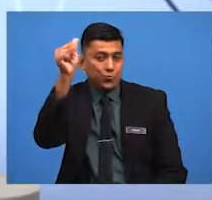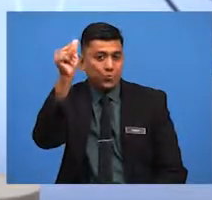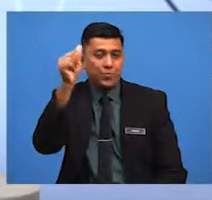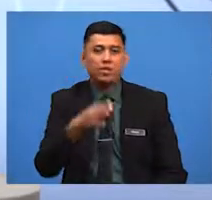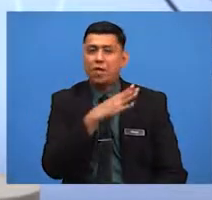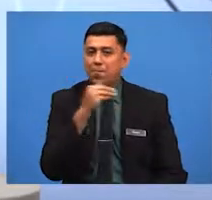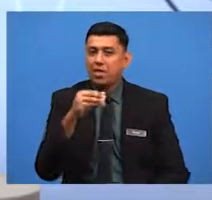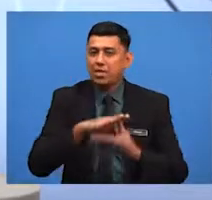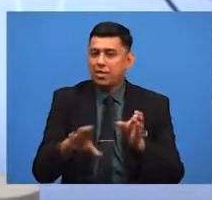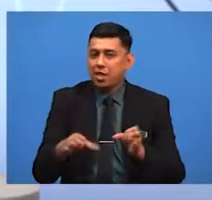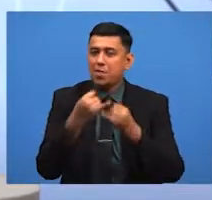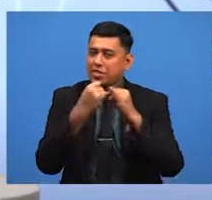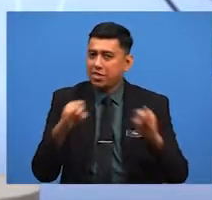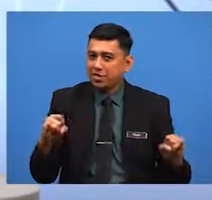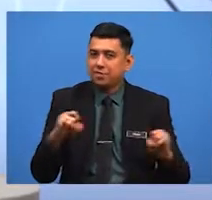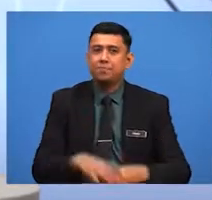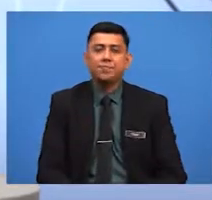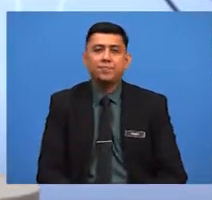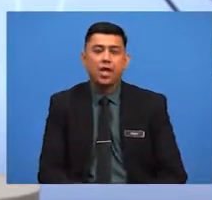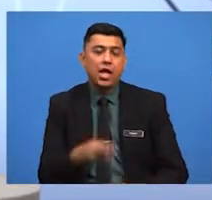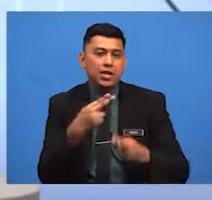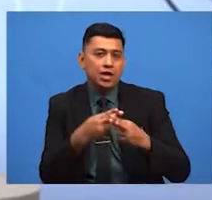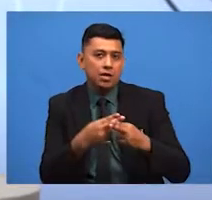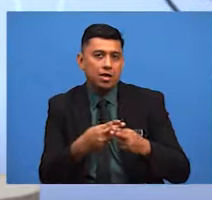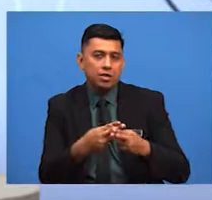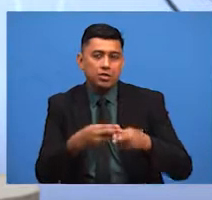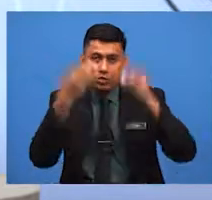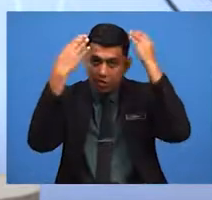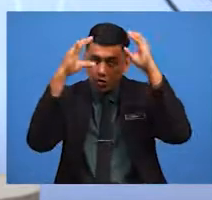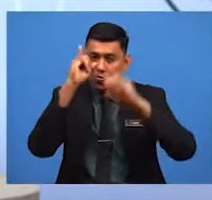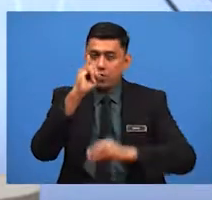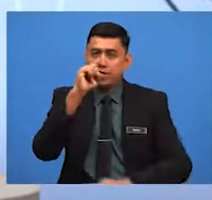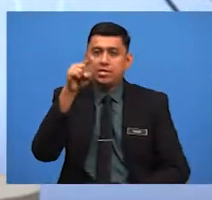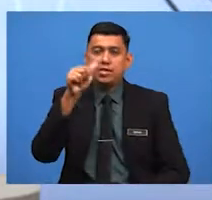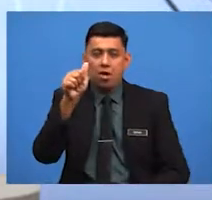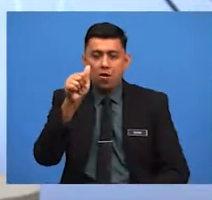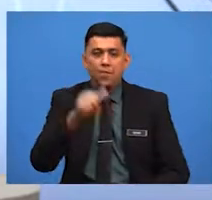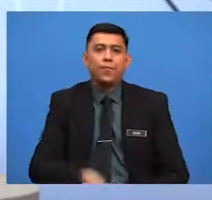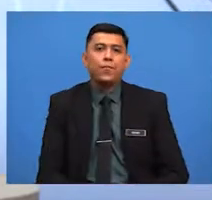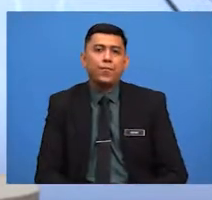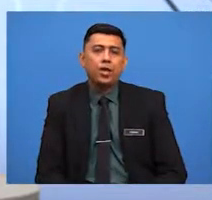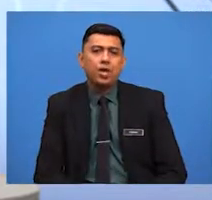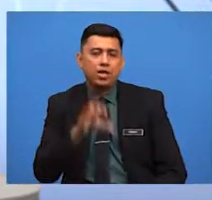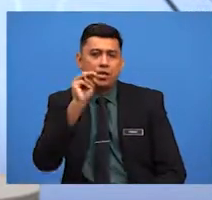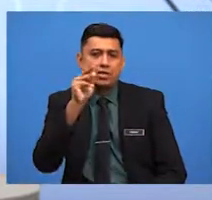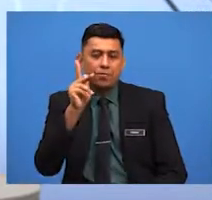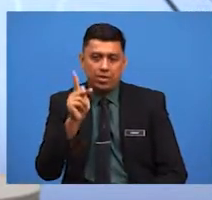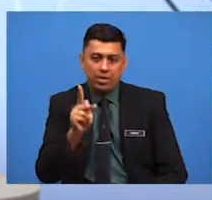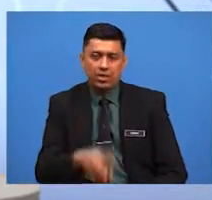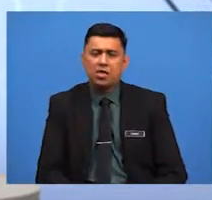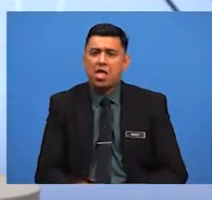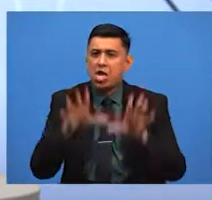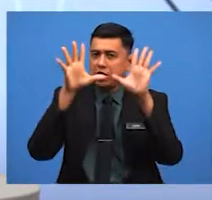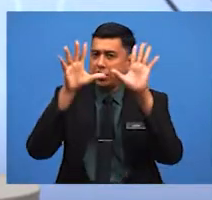Assalamualaikum dan selamat sejahtera. Saya Cikgu Nur Izawati binti Osman dari SMK Sultan